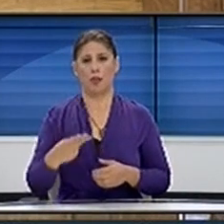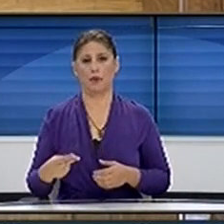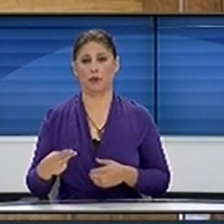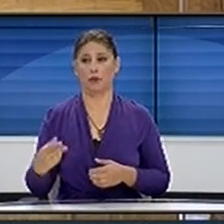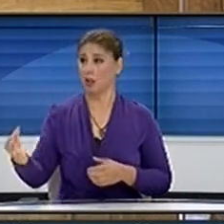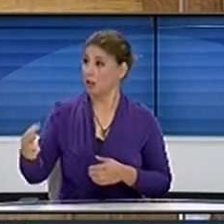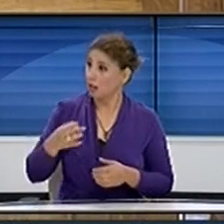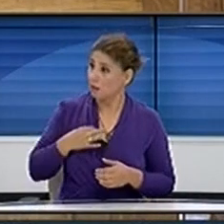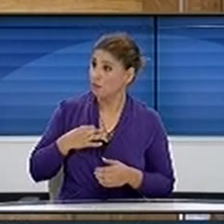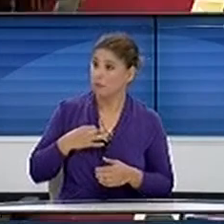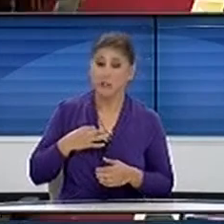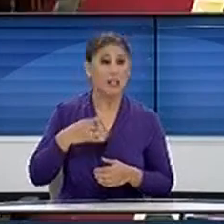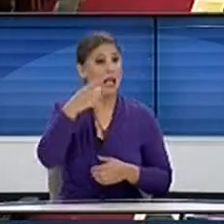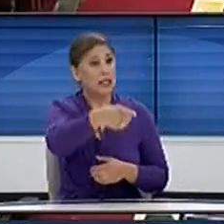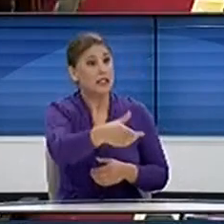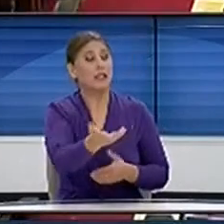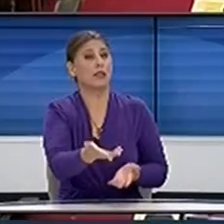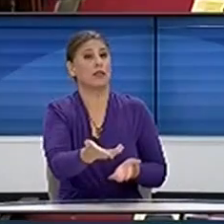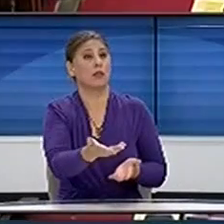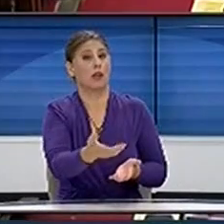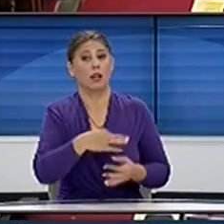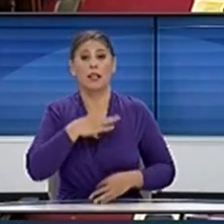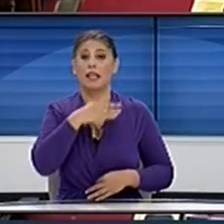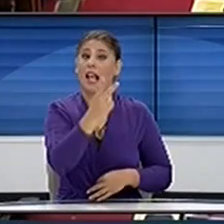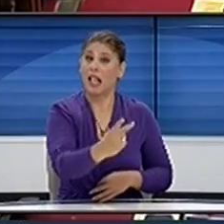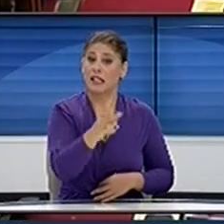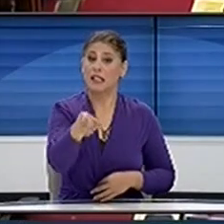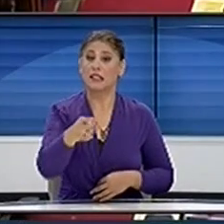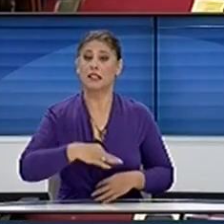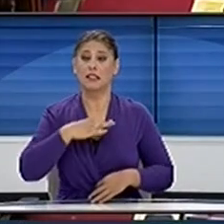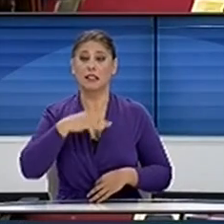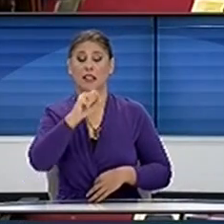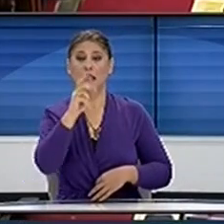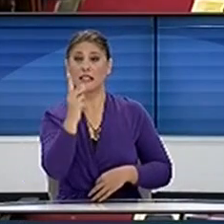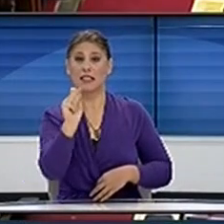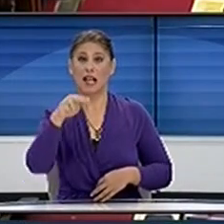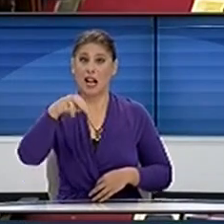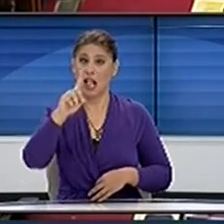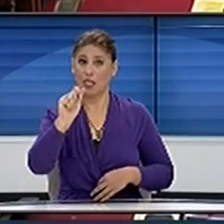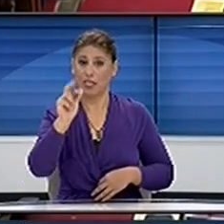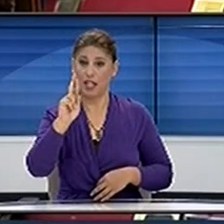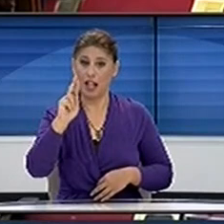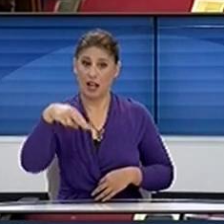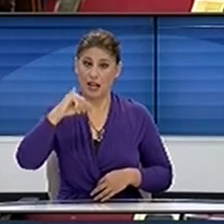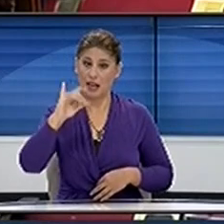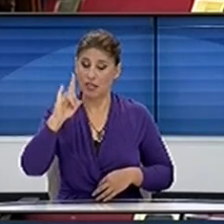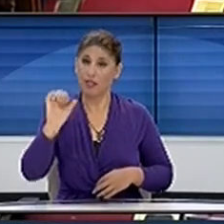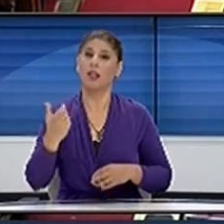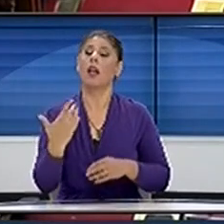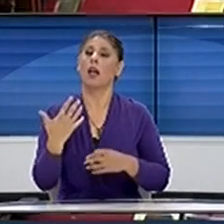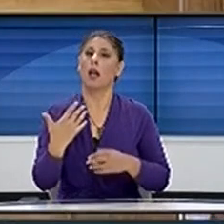να μας πείτε εσείς, κύριε Κατρίνη, εσείς κύριε Σκανδαλίδη, που έχετε μακρύτερη, μην το παρεξηγήσετε πάλι, είστε έμπειρος